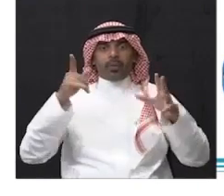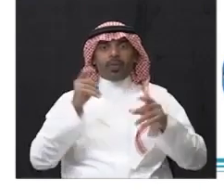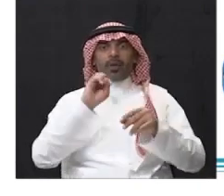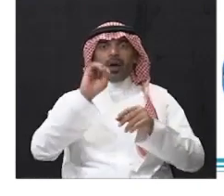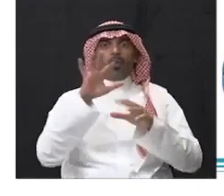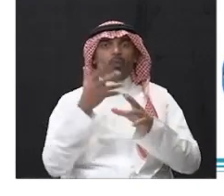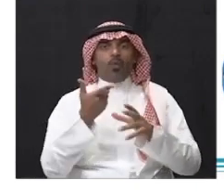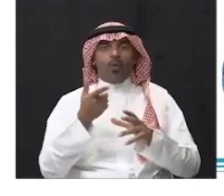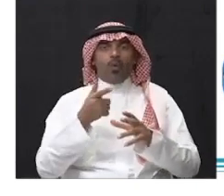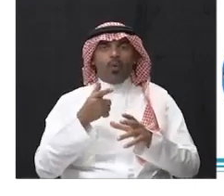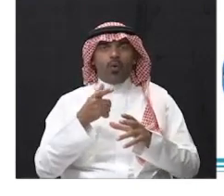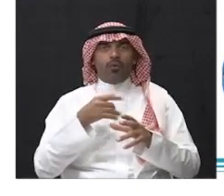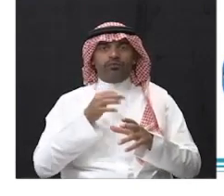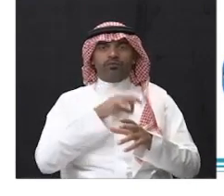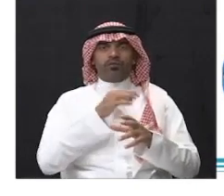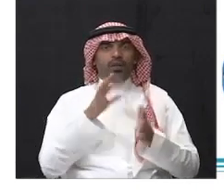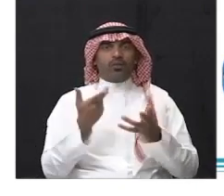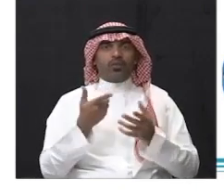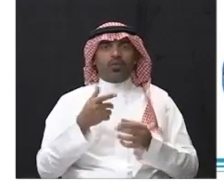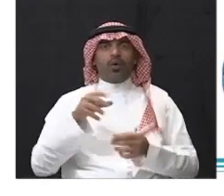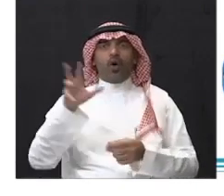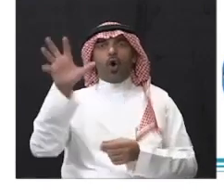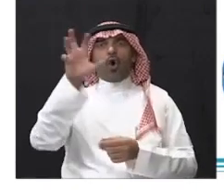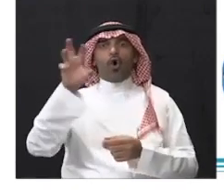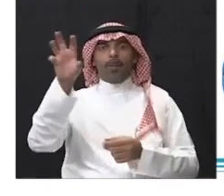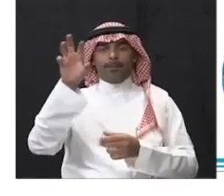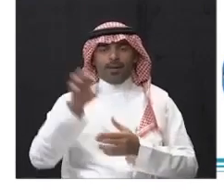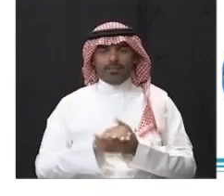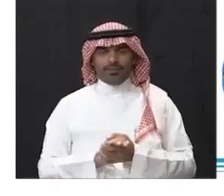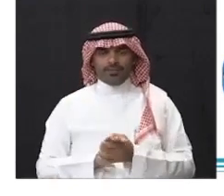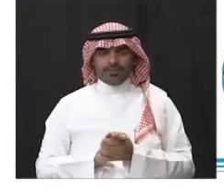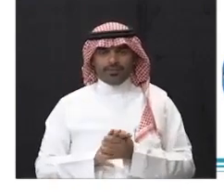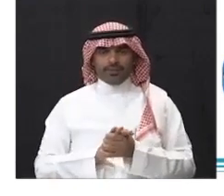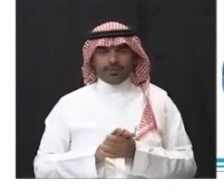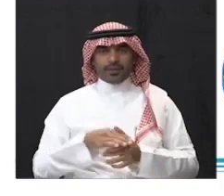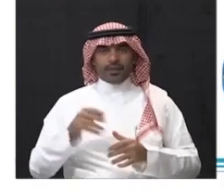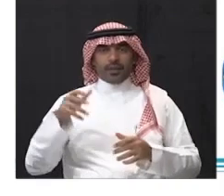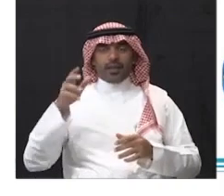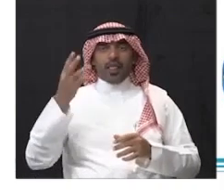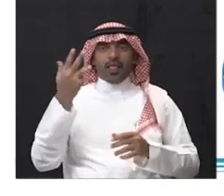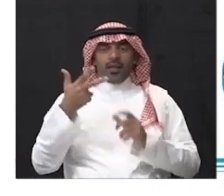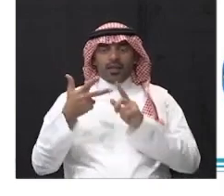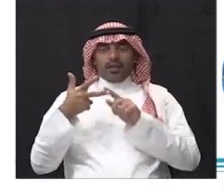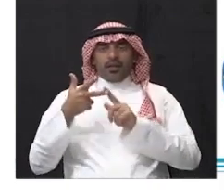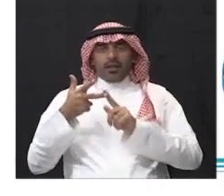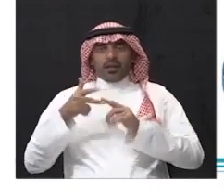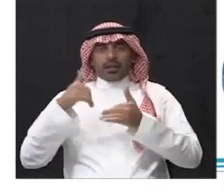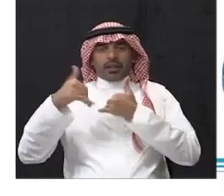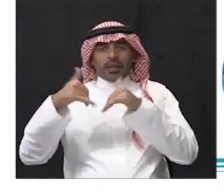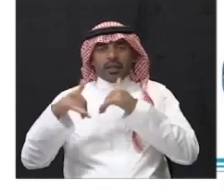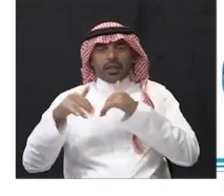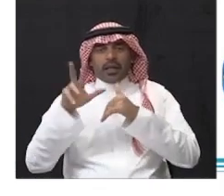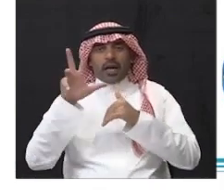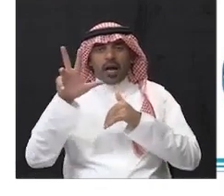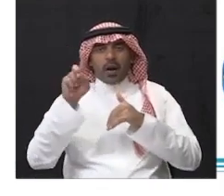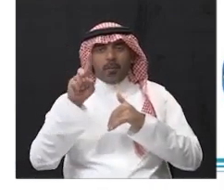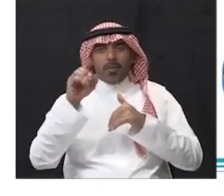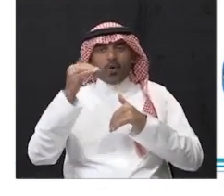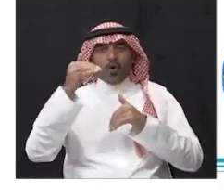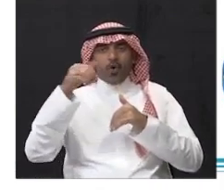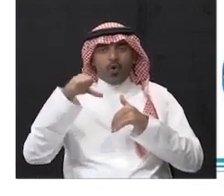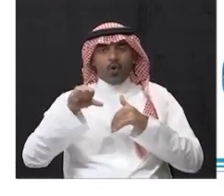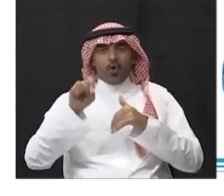الجزيرة العربية يسيطرون عليه منذ ما قبل الإسلام. ممتاز، طريق البخور هو